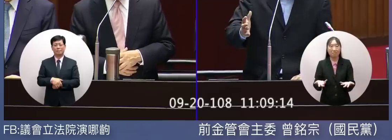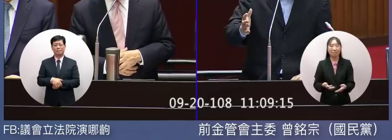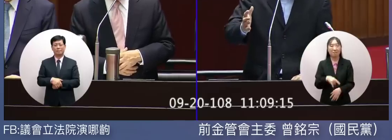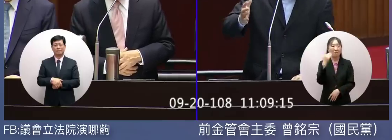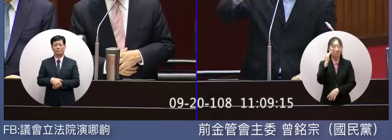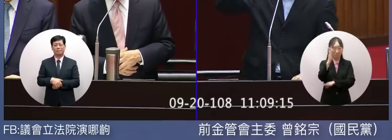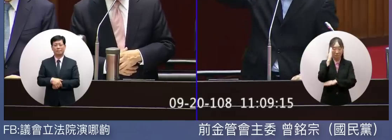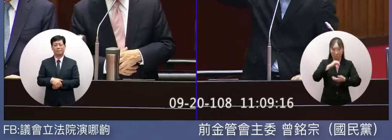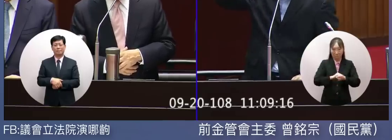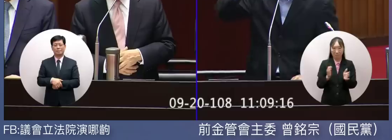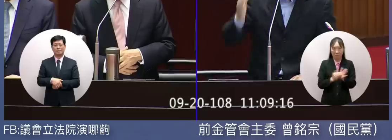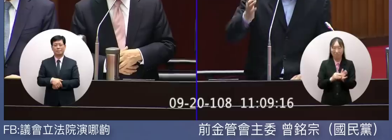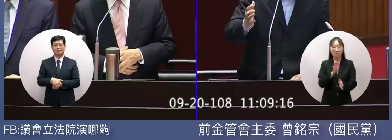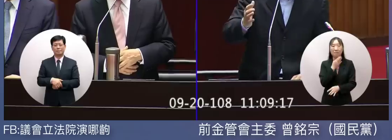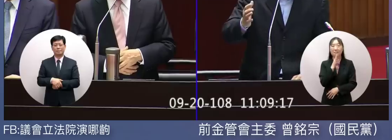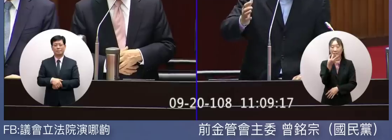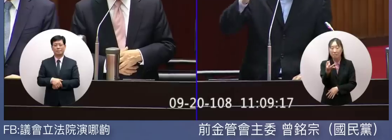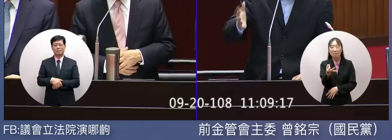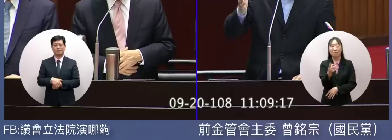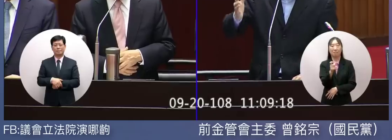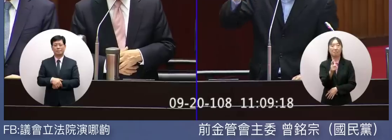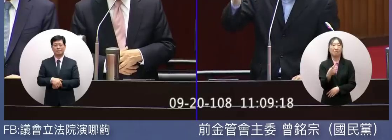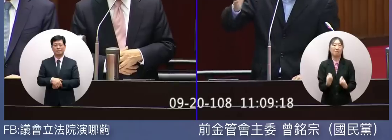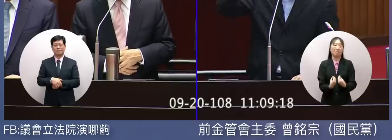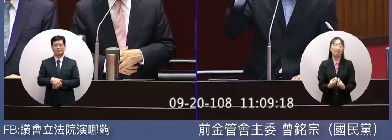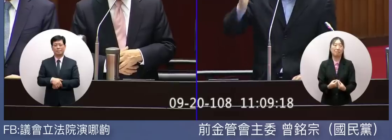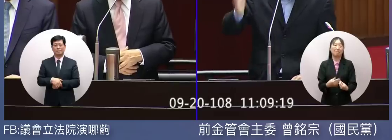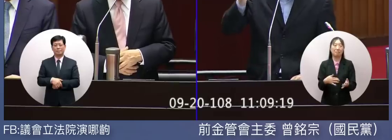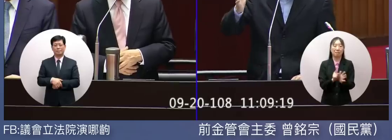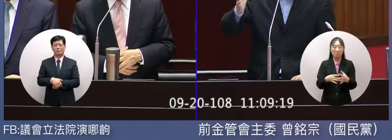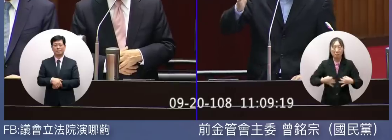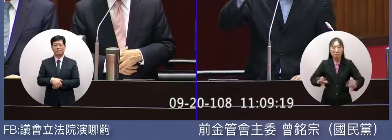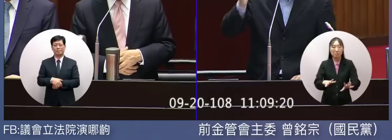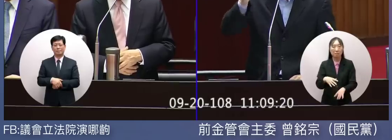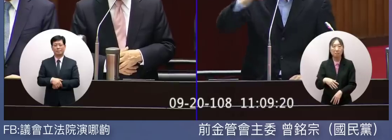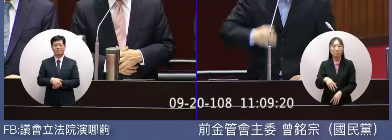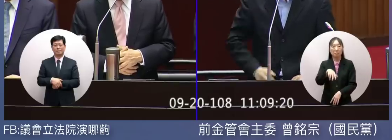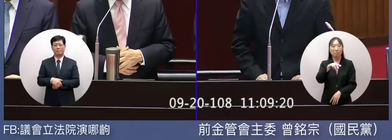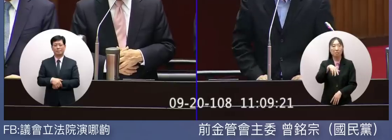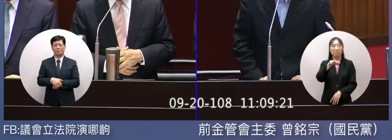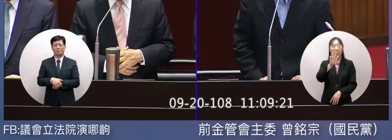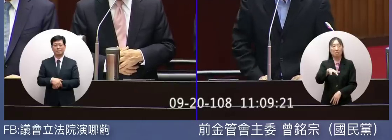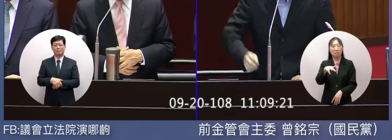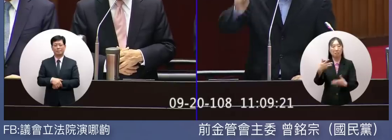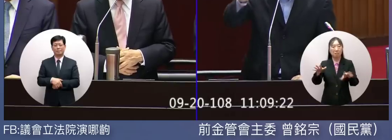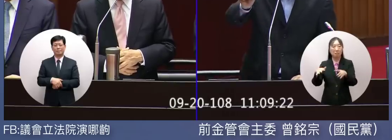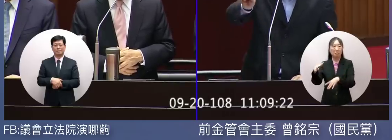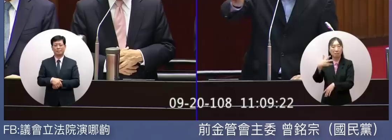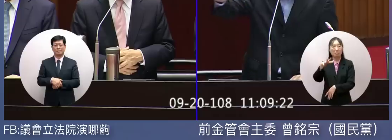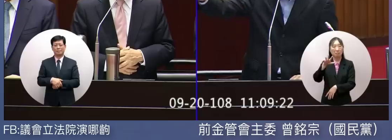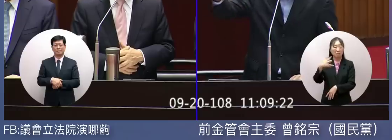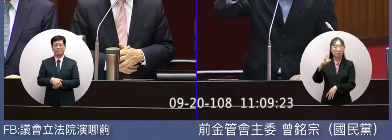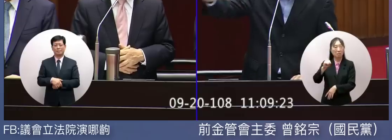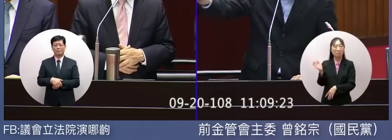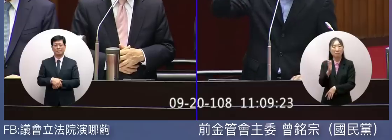决策，但是财务上不可行，到时候损失了8000、8万多个股东的权益，到